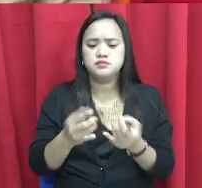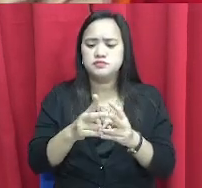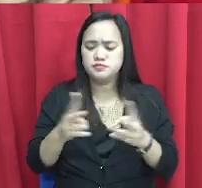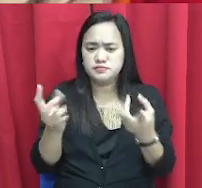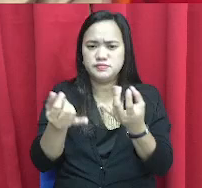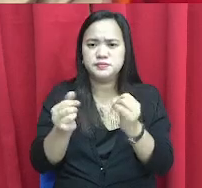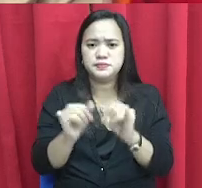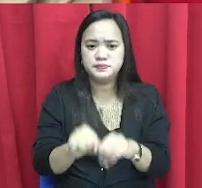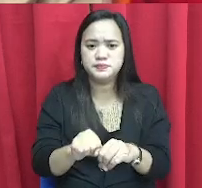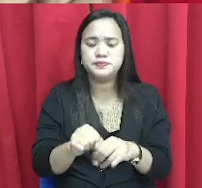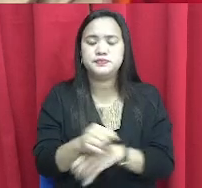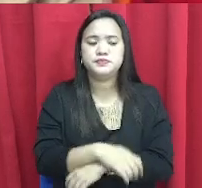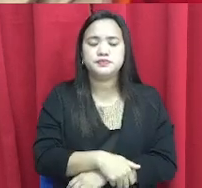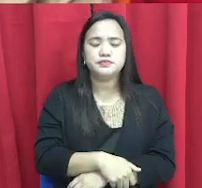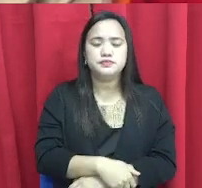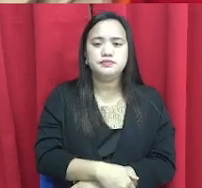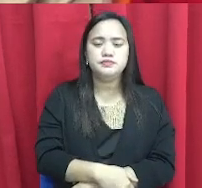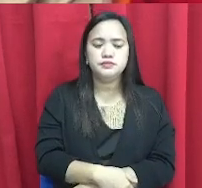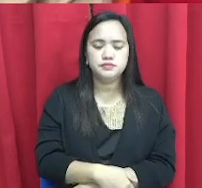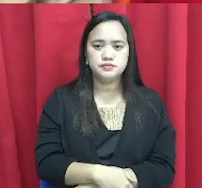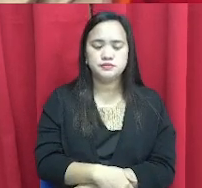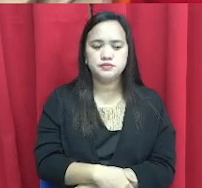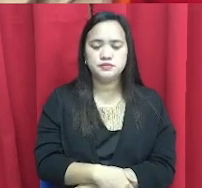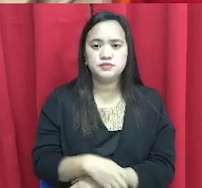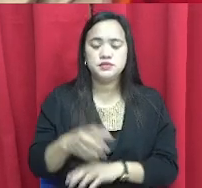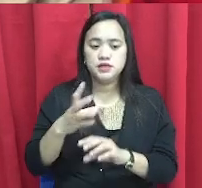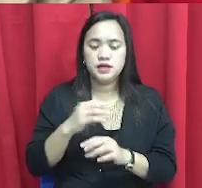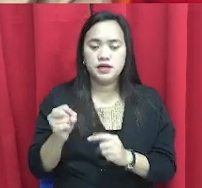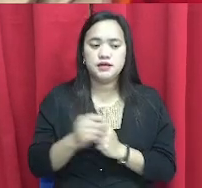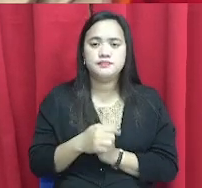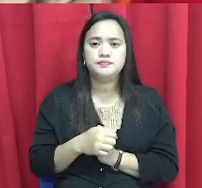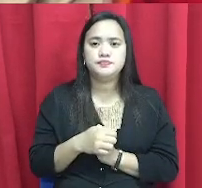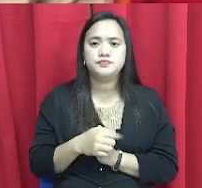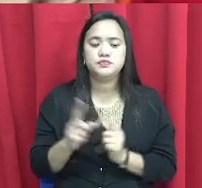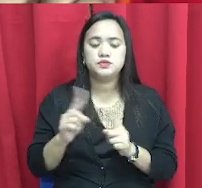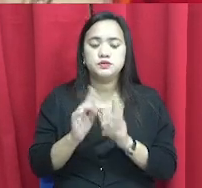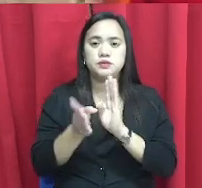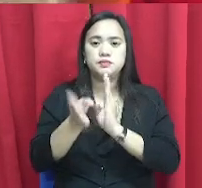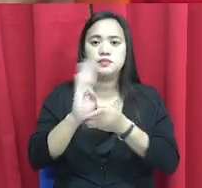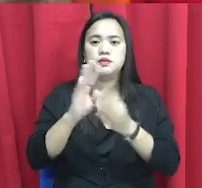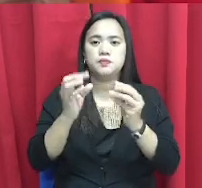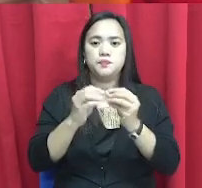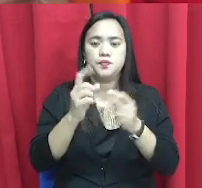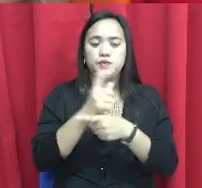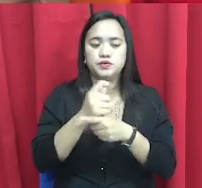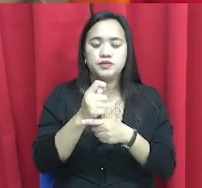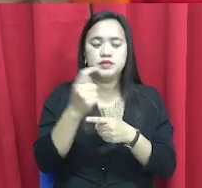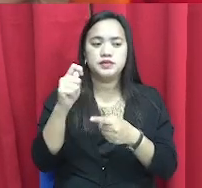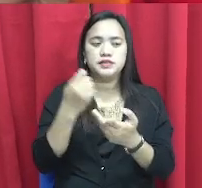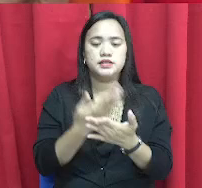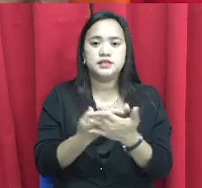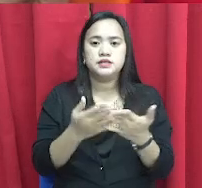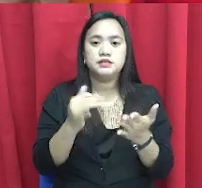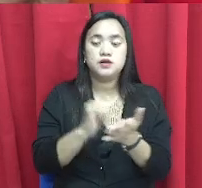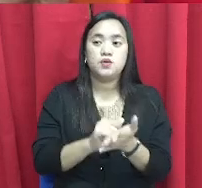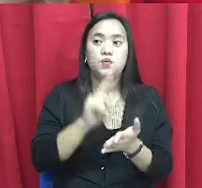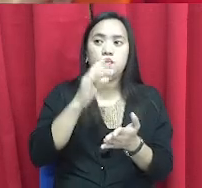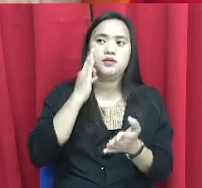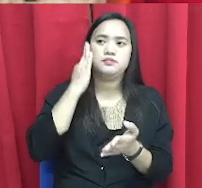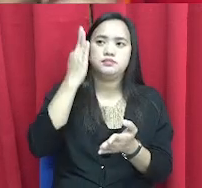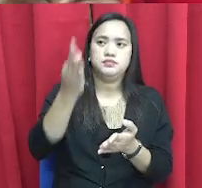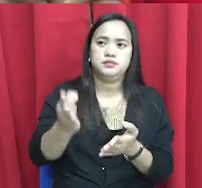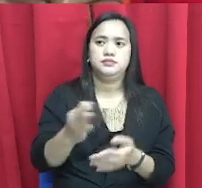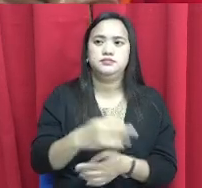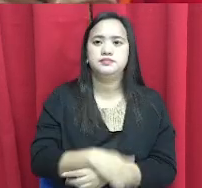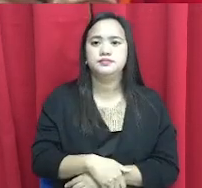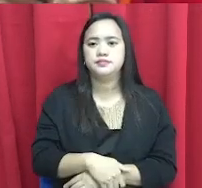maipagpatuloy natin sa loob ng bahay at upang anak ma-train ka sa bagay na kung saan balang araw pakikinabangan mo